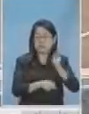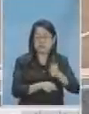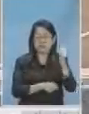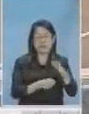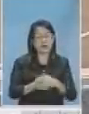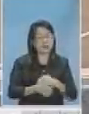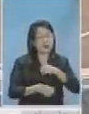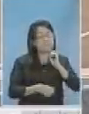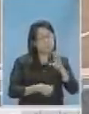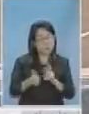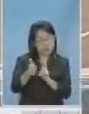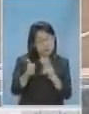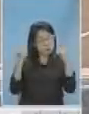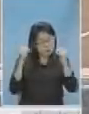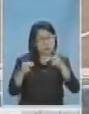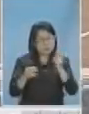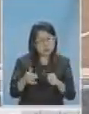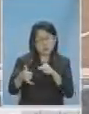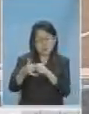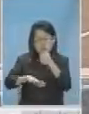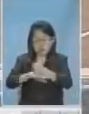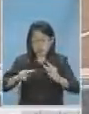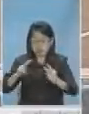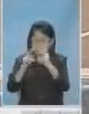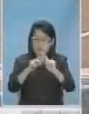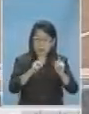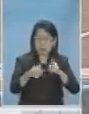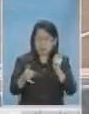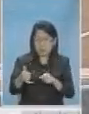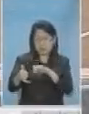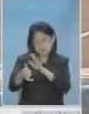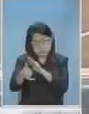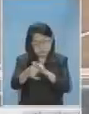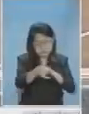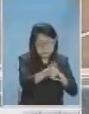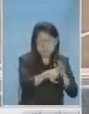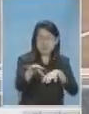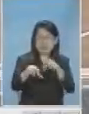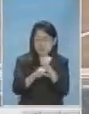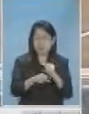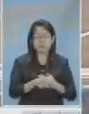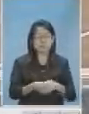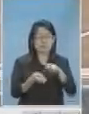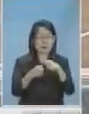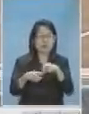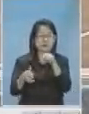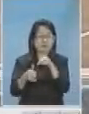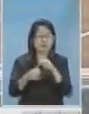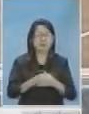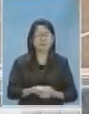ายกกำกับรัฐมนตรีของท่านให้ตอบโจทย์นโยบายของท่านไม่ได้ครับตรงนั้นเป็นปัญหาครับท่านประธานครับก็ขออนุญาตฝากเป็นข้อสังเ